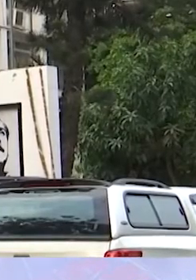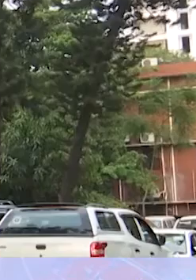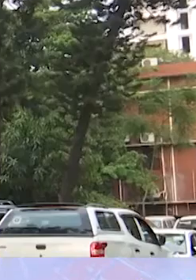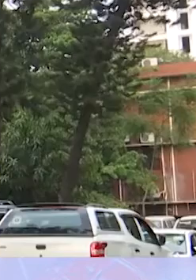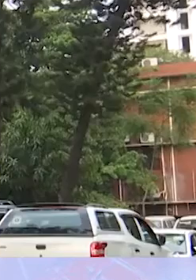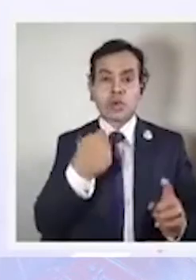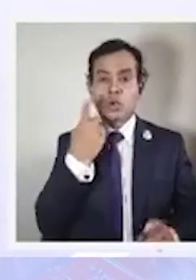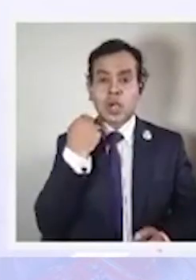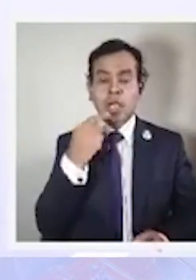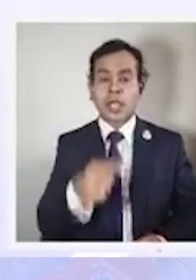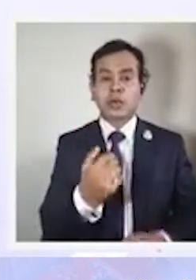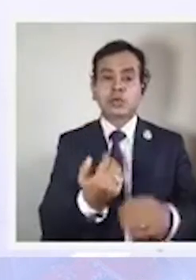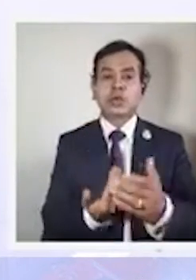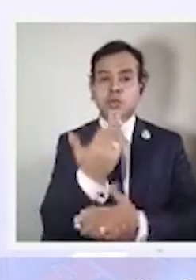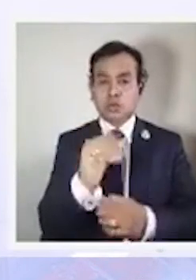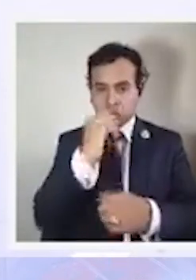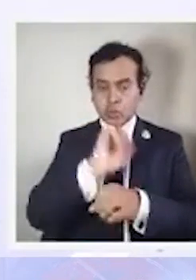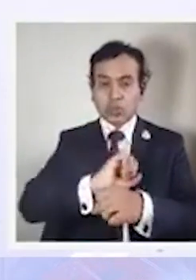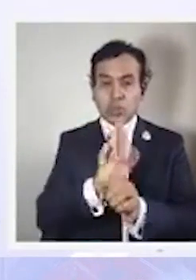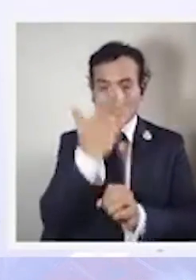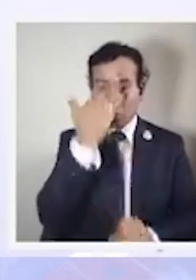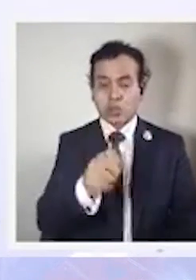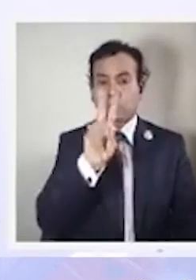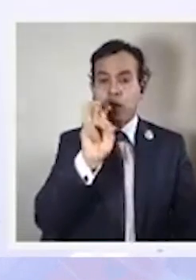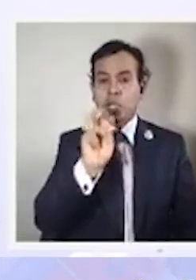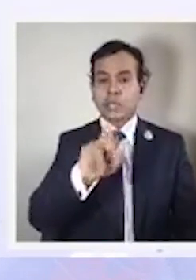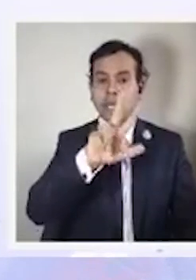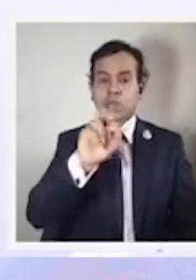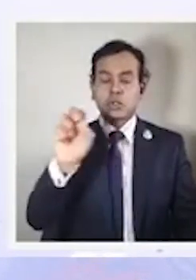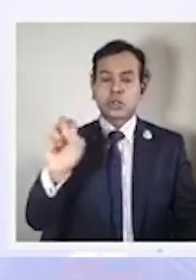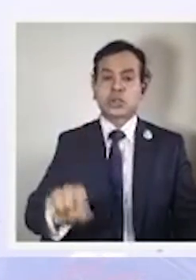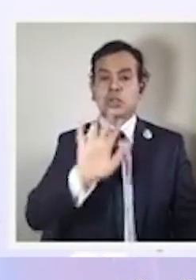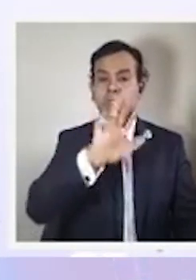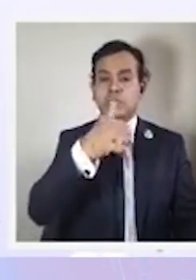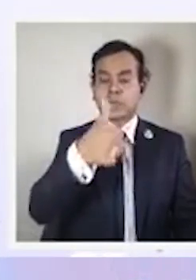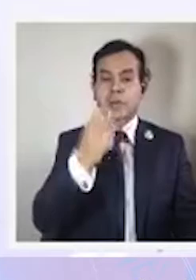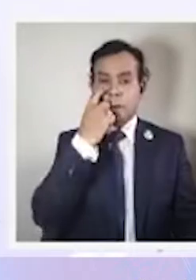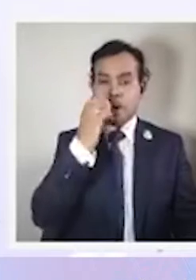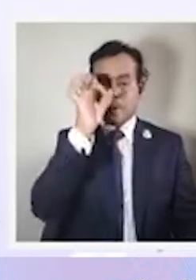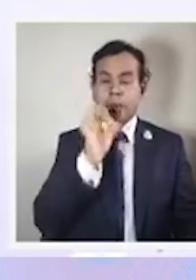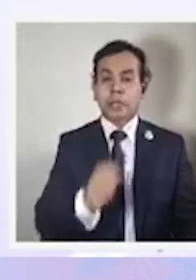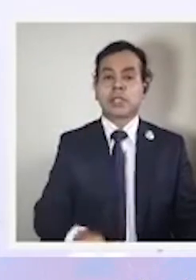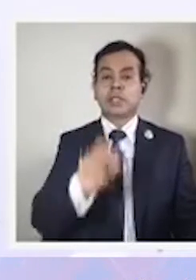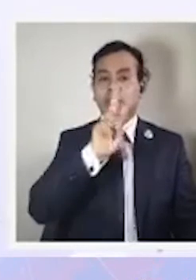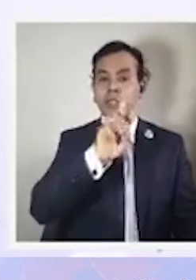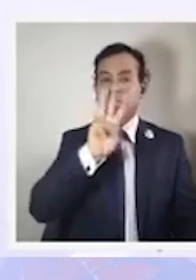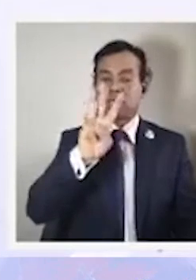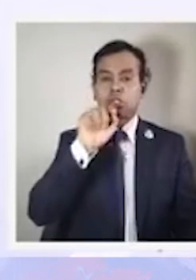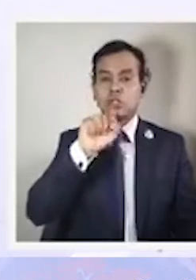অতিরিক্ত মহাপরিচালক অধ্যাপক ডাক্তার নাসিমা সুলতানা। তিনি জানান, করোনা ভাইরাস শনাক্তে গত ২৪ ঘন্টায় পরীক্ষা করা